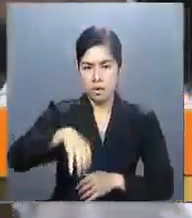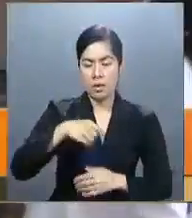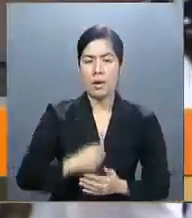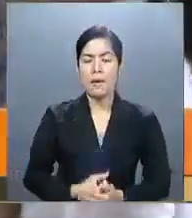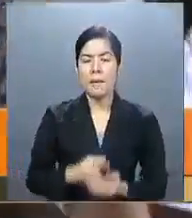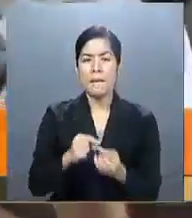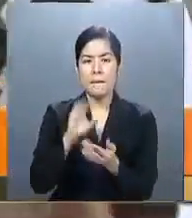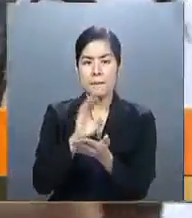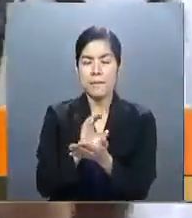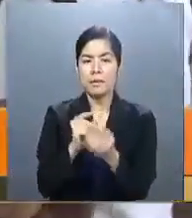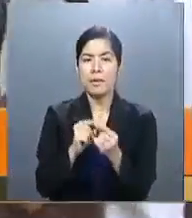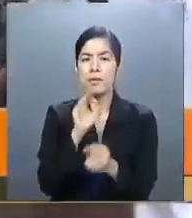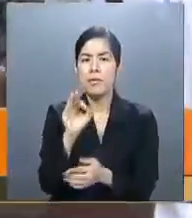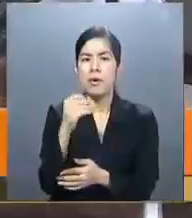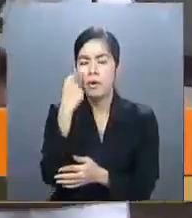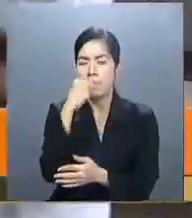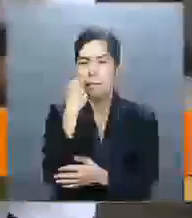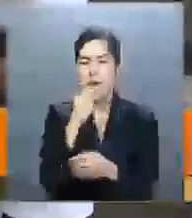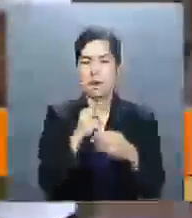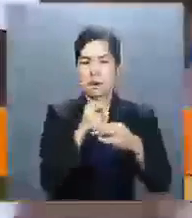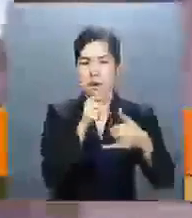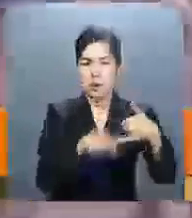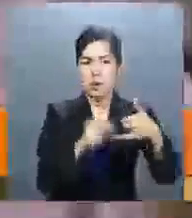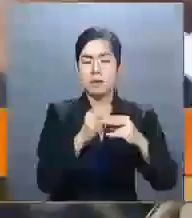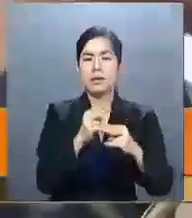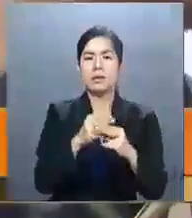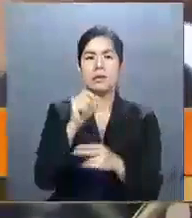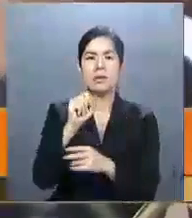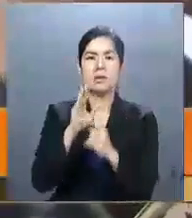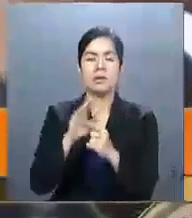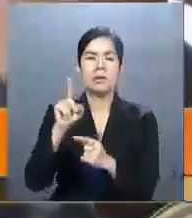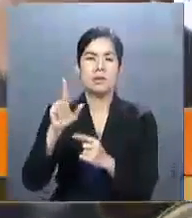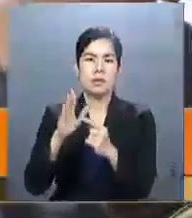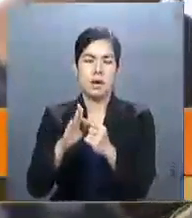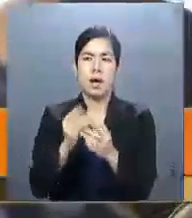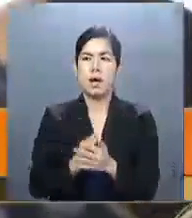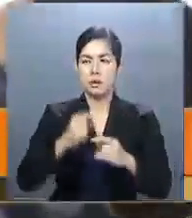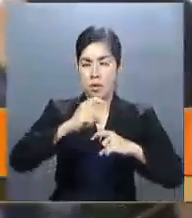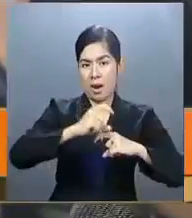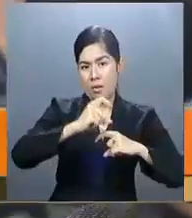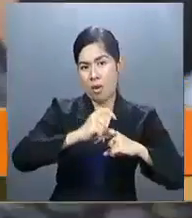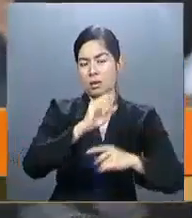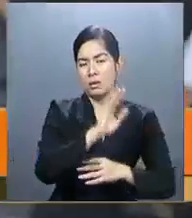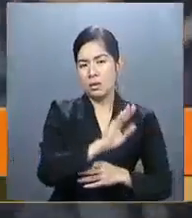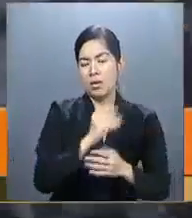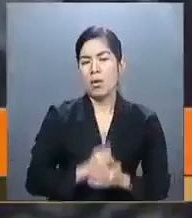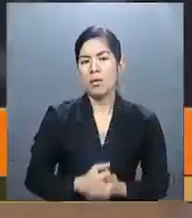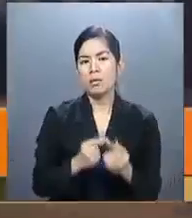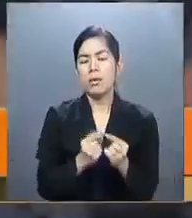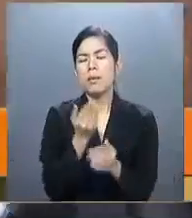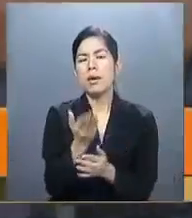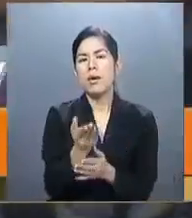ามให้ดำเนินคดีกับนางสุดารัตน์หลังจากนำสลากกินแบ่งรัฐบาลที่ถูกรางวัลของผู้เสียหายส่วนหนึ่งไปขึ้น